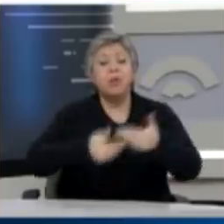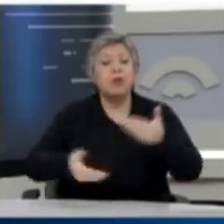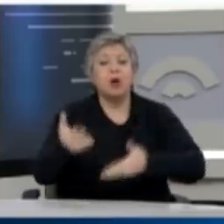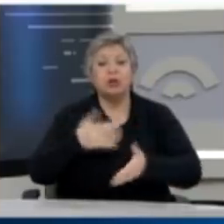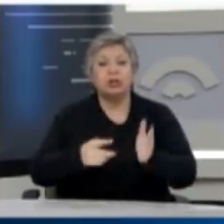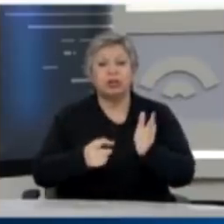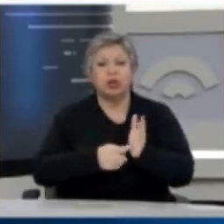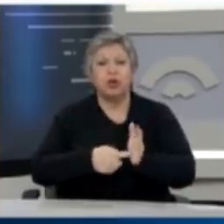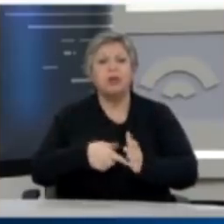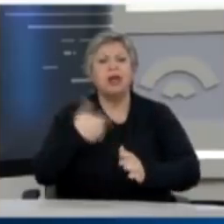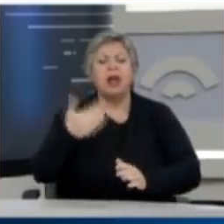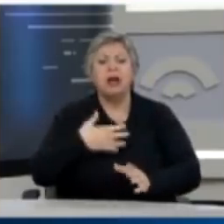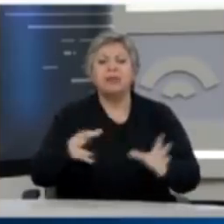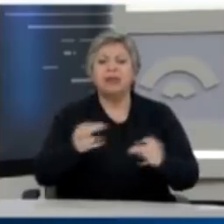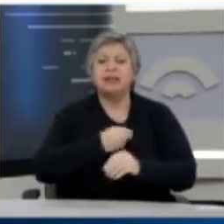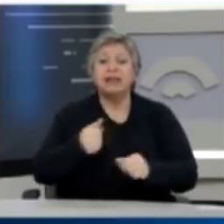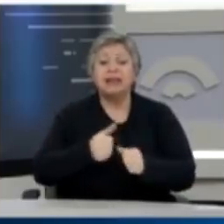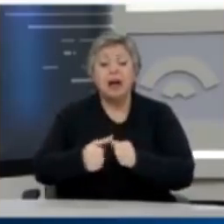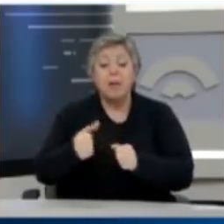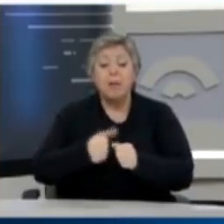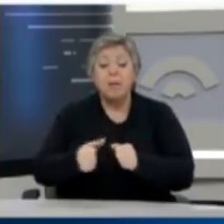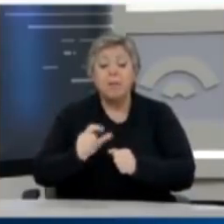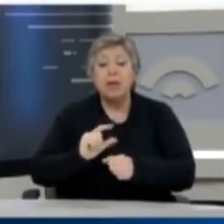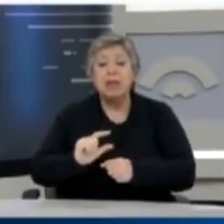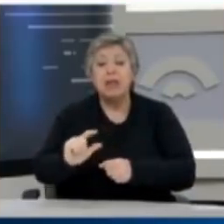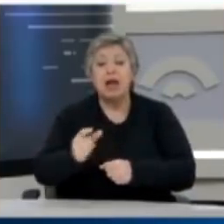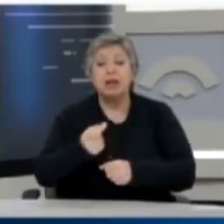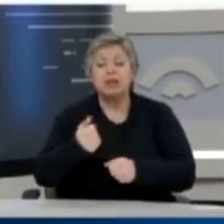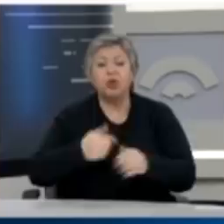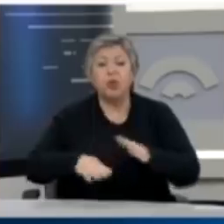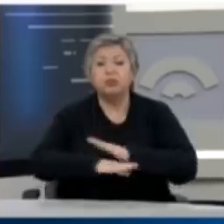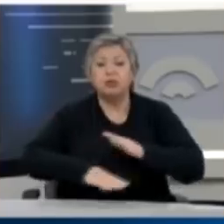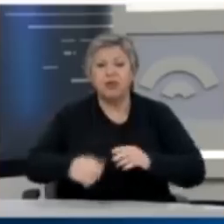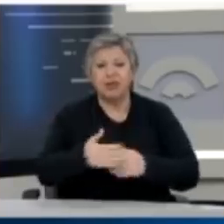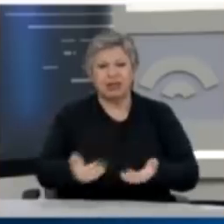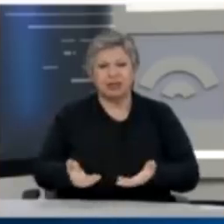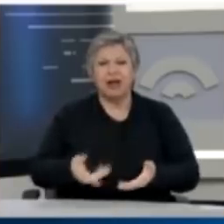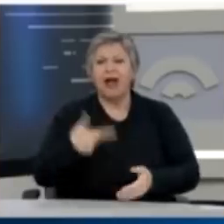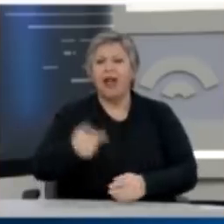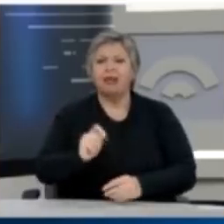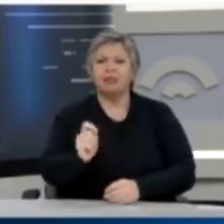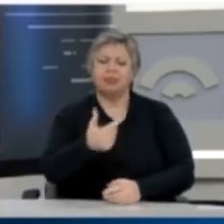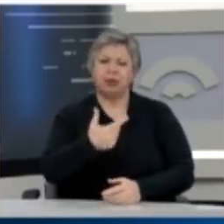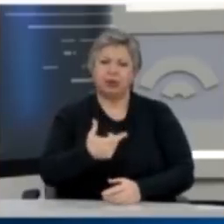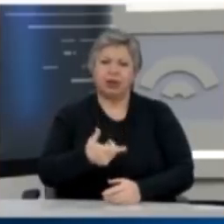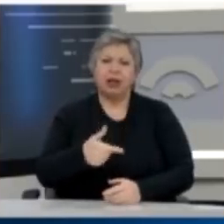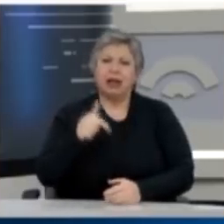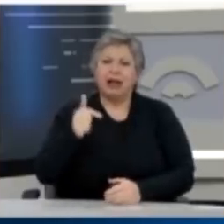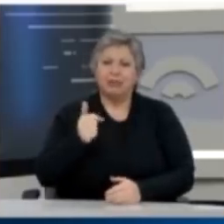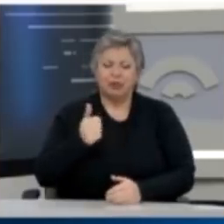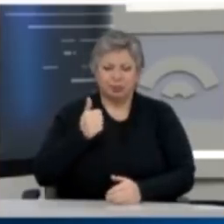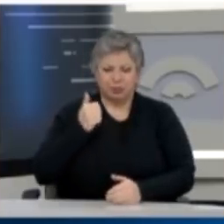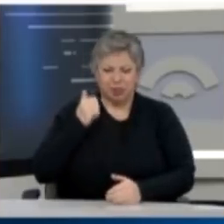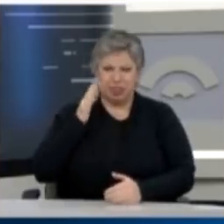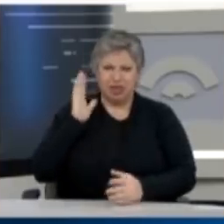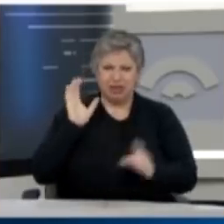τη ρίξατε στον κάλαθο των αχρήστων. Τέτοιοι είστε, αναξιόπιστοι σε όλα σας. Σας είπαμε και νωρίτερα